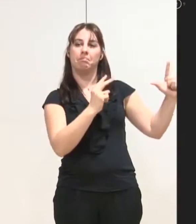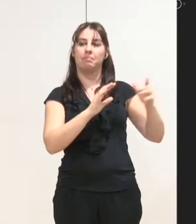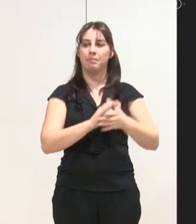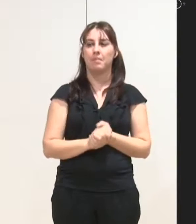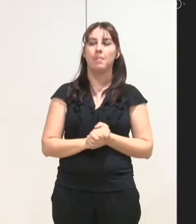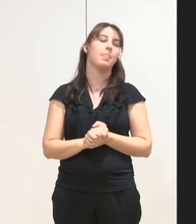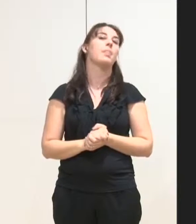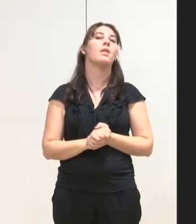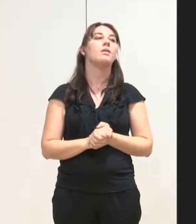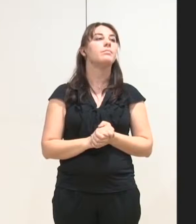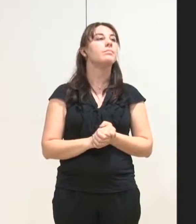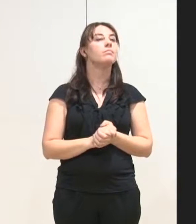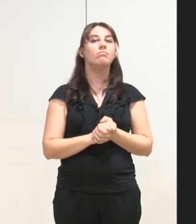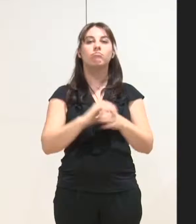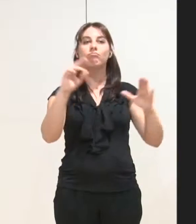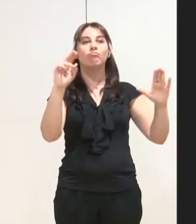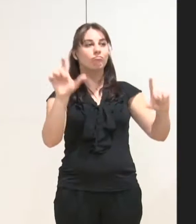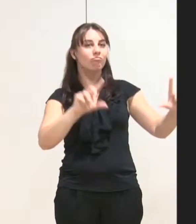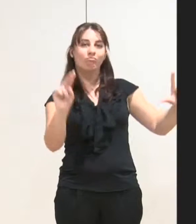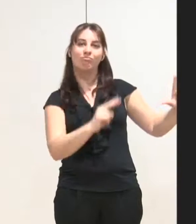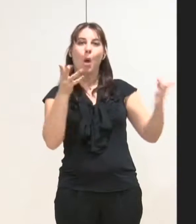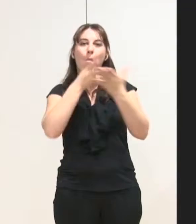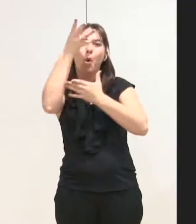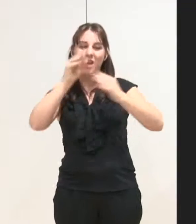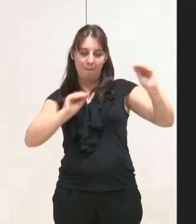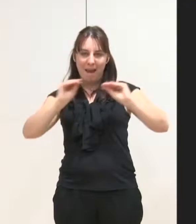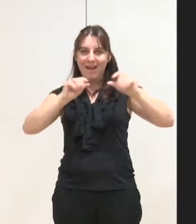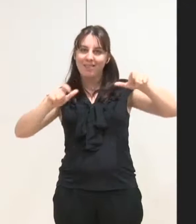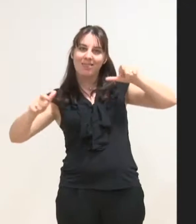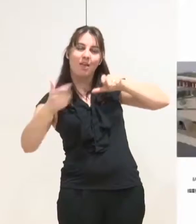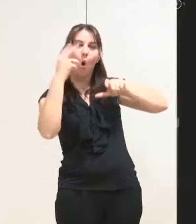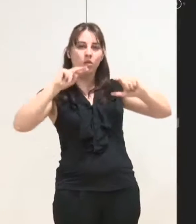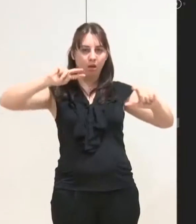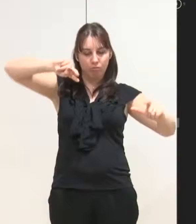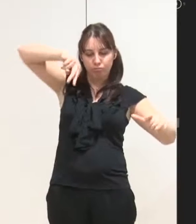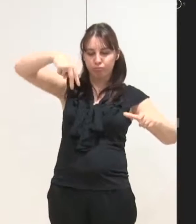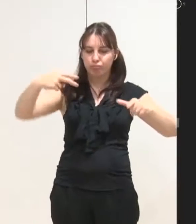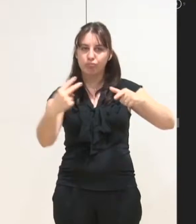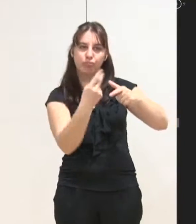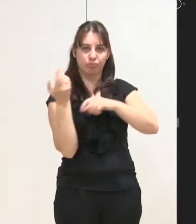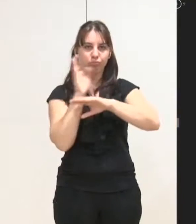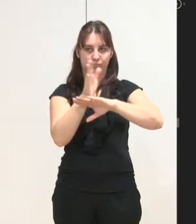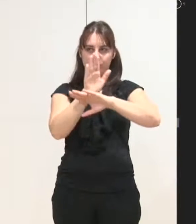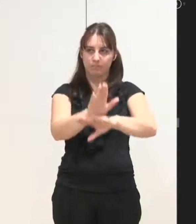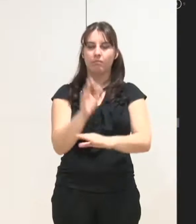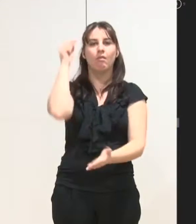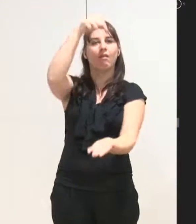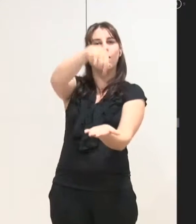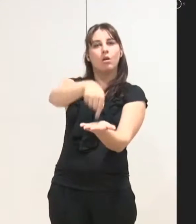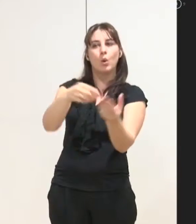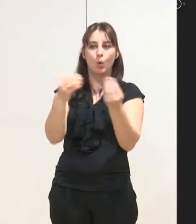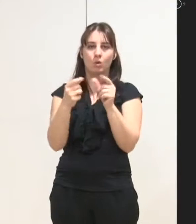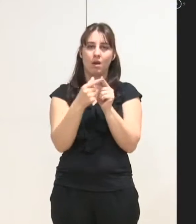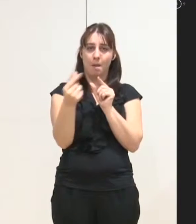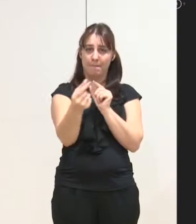Donc vous voyez ici le projet, je vous montrerai d'autres vues. Donc il est situé sur